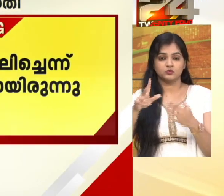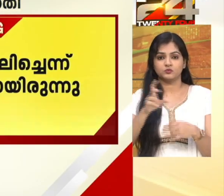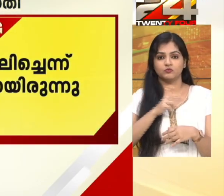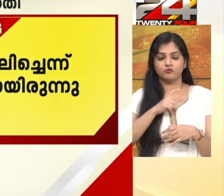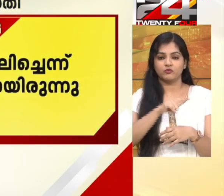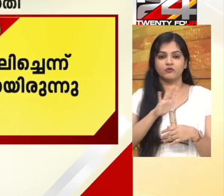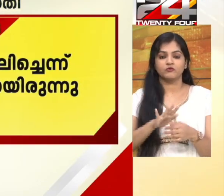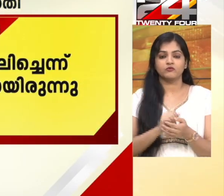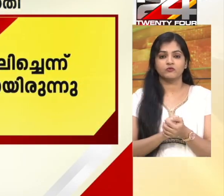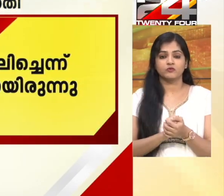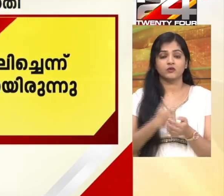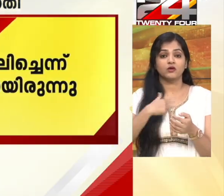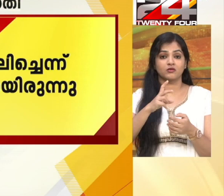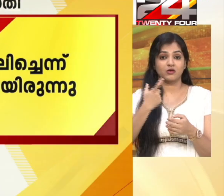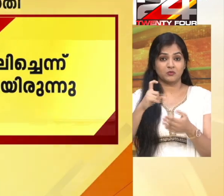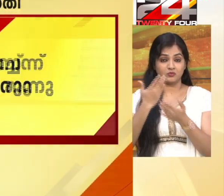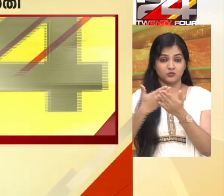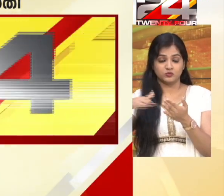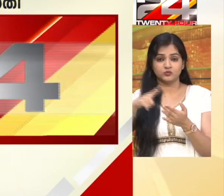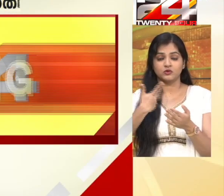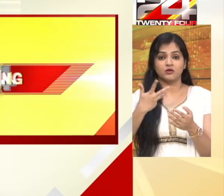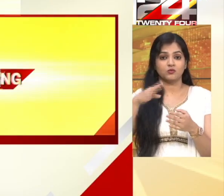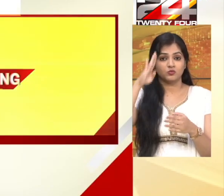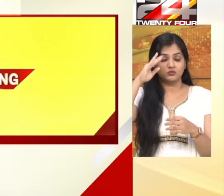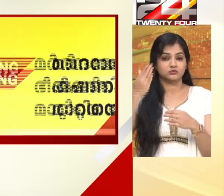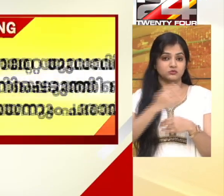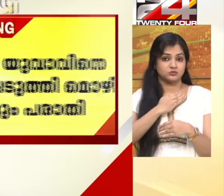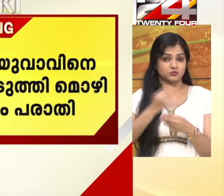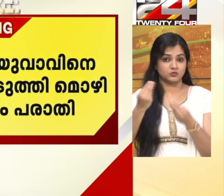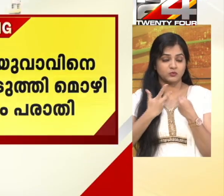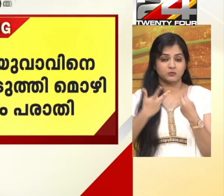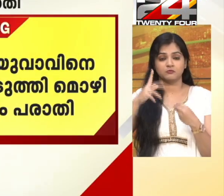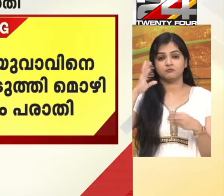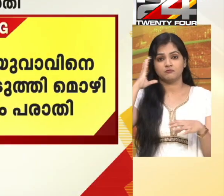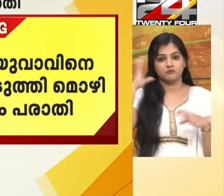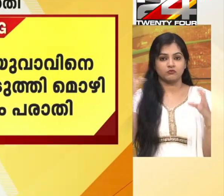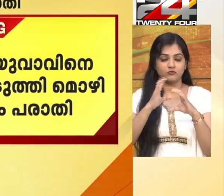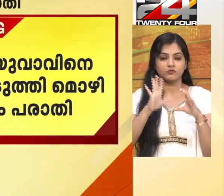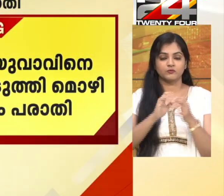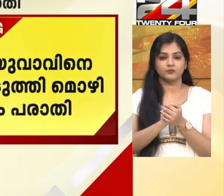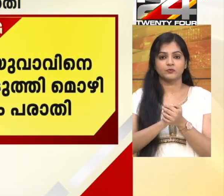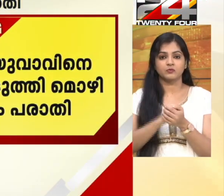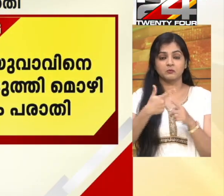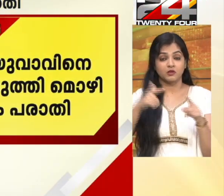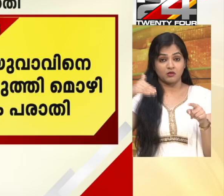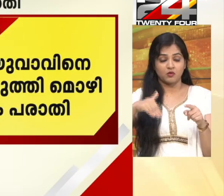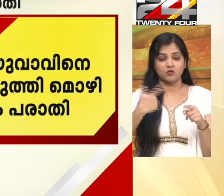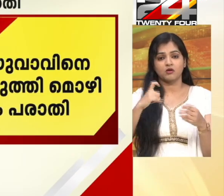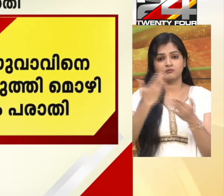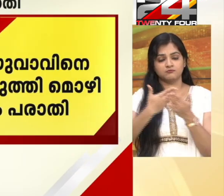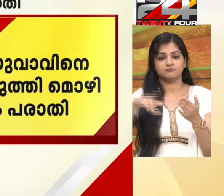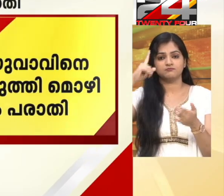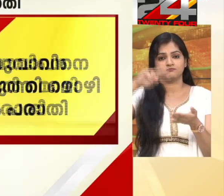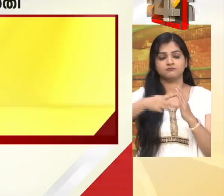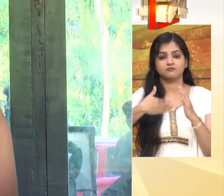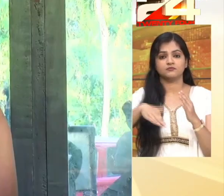ഉണ്ടായിരുന്നില്ല എന്നാണ് അവർ നമ്മളോട് പറഞ്ഞത് ഇനിയിപ്പോൾ പരാതിയുമായും മുന്നോട്ട് പോകാനാണ് തീരുമാനിച്ചിരിക്കുന്നത് ആ ഘട്ടത്തിൽ ഭയമായിരുന്നു കാരണം ഈ ഇതുൾപ്പെടെയുള്ള